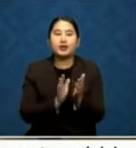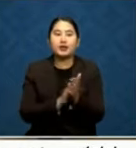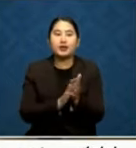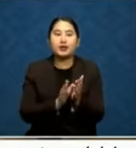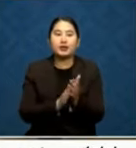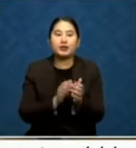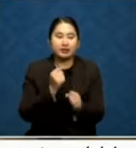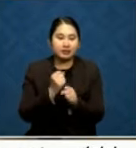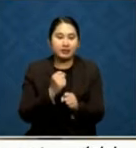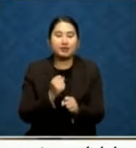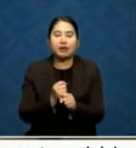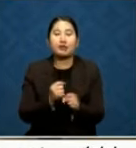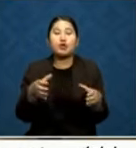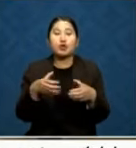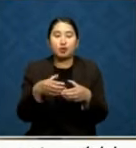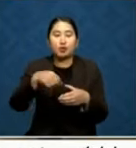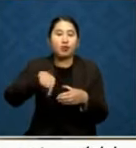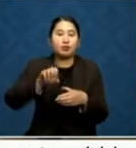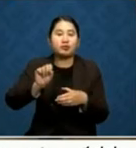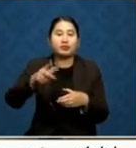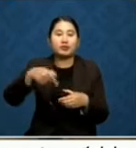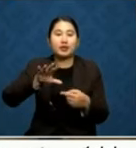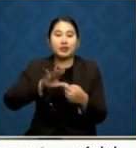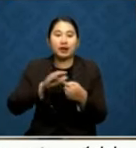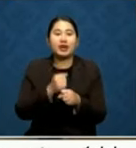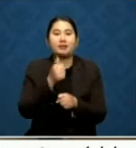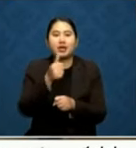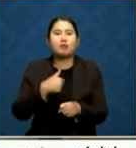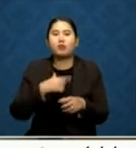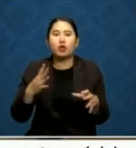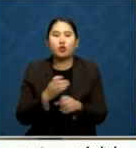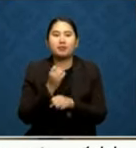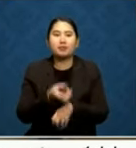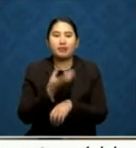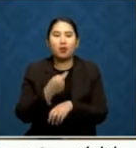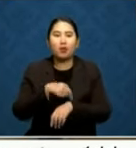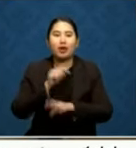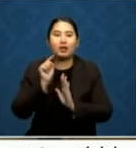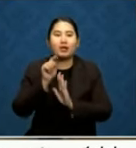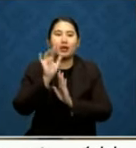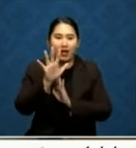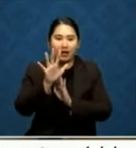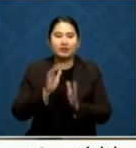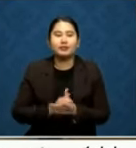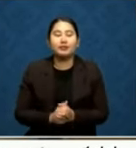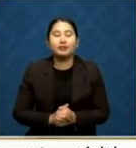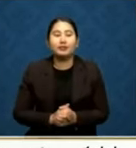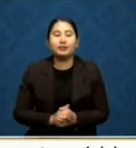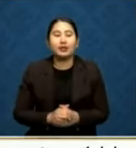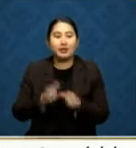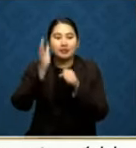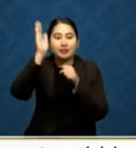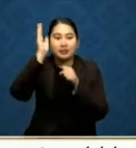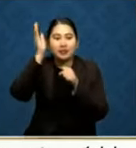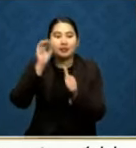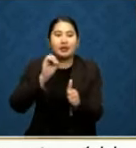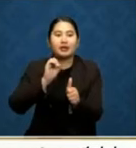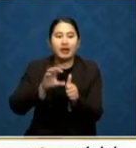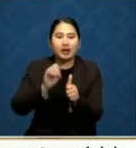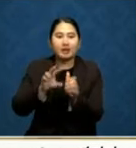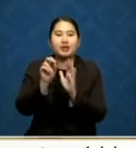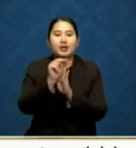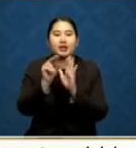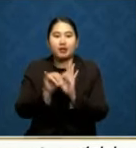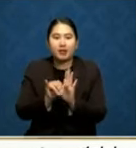สัสนุนกทำงานของสภาวงกผู้ปริโภคของผมสน มนเดียวนะครัไม่เกิน 5 นาที ทั้ใเชิงข้อเสนอะเชงนโยบาย